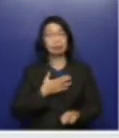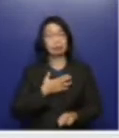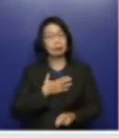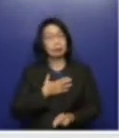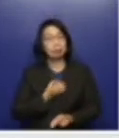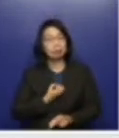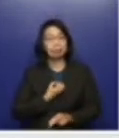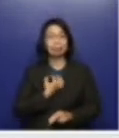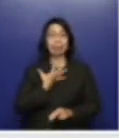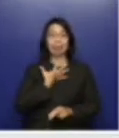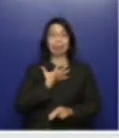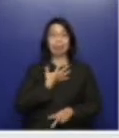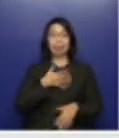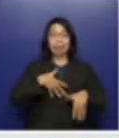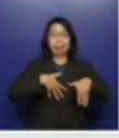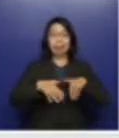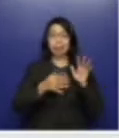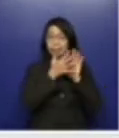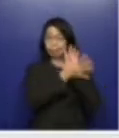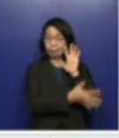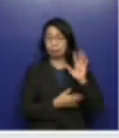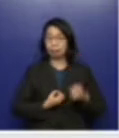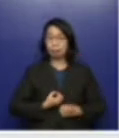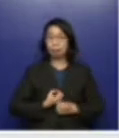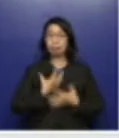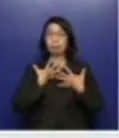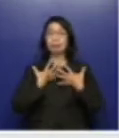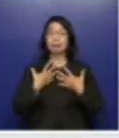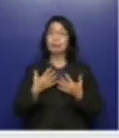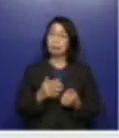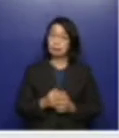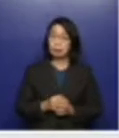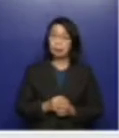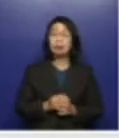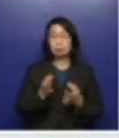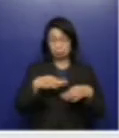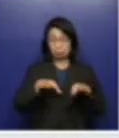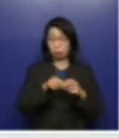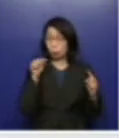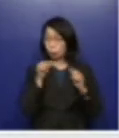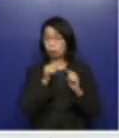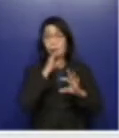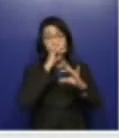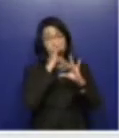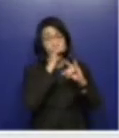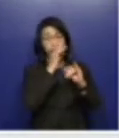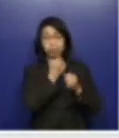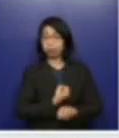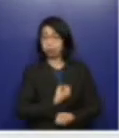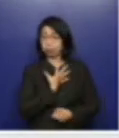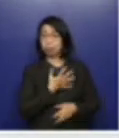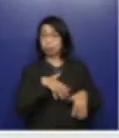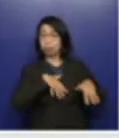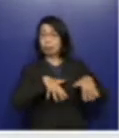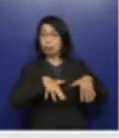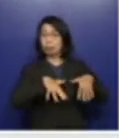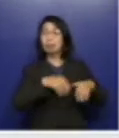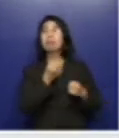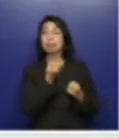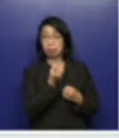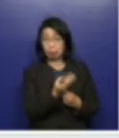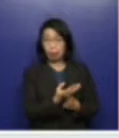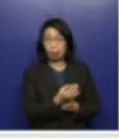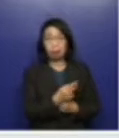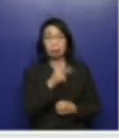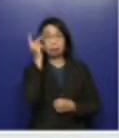ความตื่นตระหนกให้กับพี่น้องประชาชนโดยเฉพาะพี่น้องจังหวัดระยองเป็นอย่างมากเหตุที่ตื่นตระหนกนะ